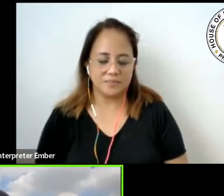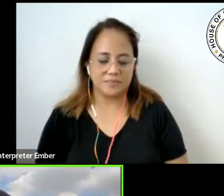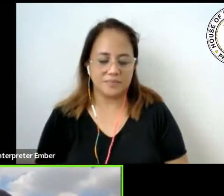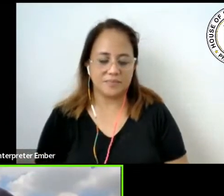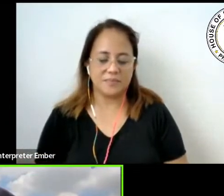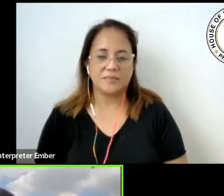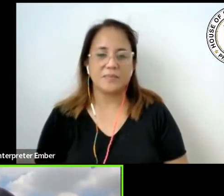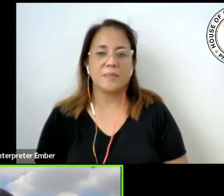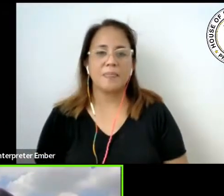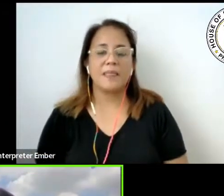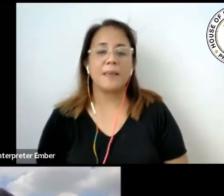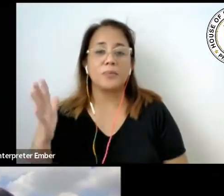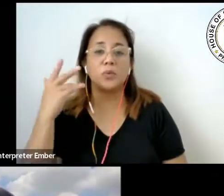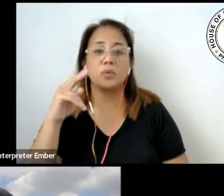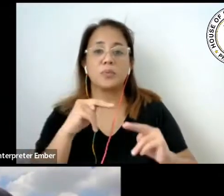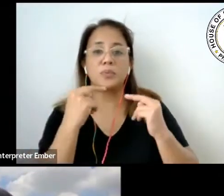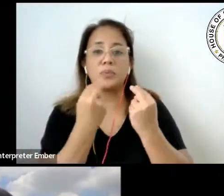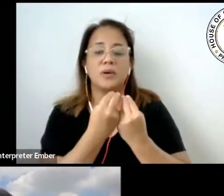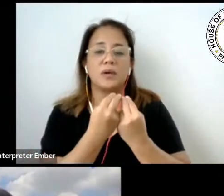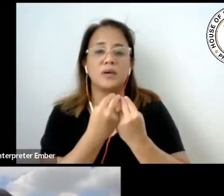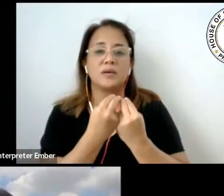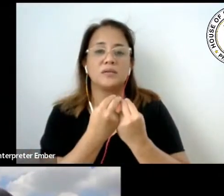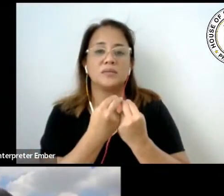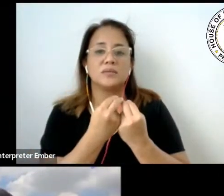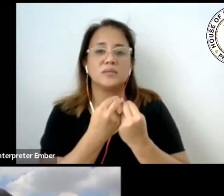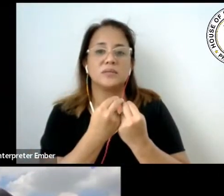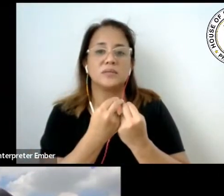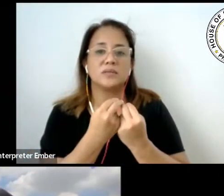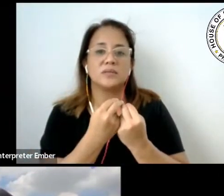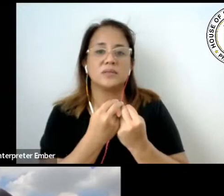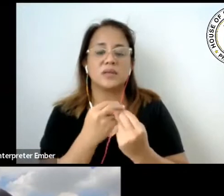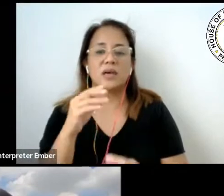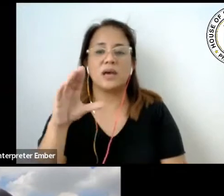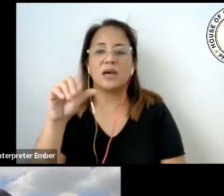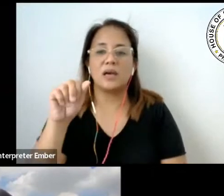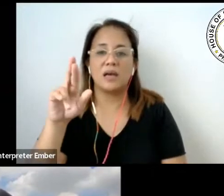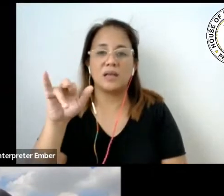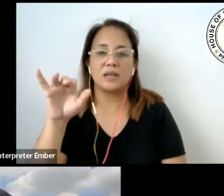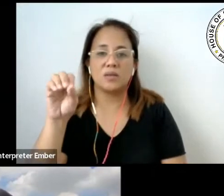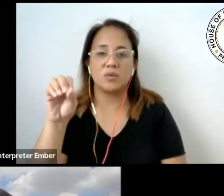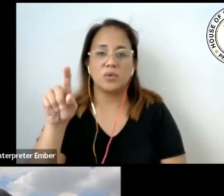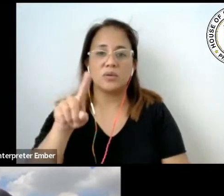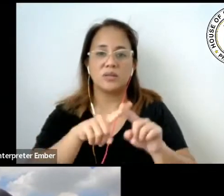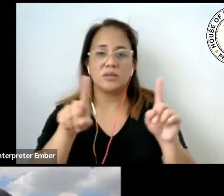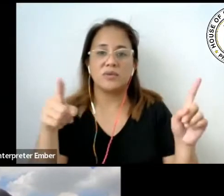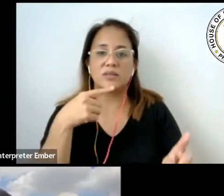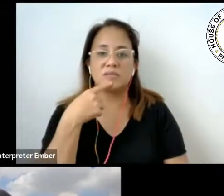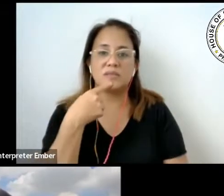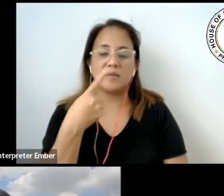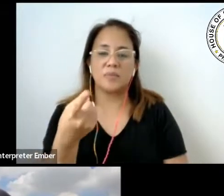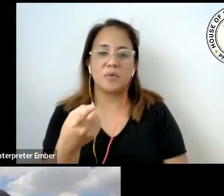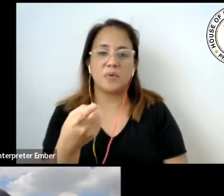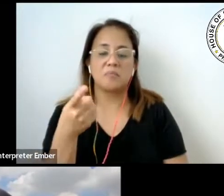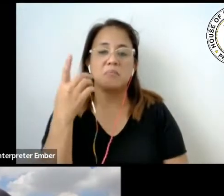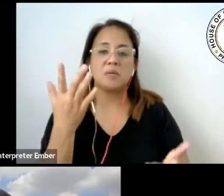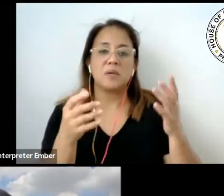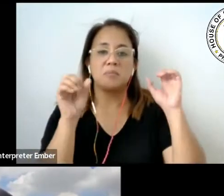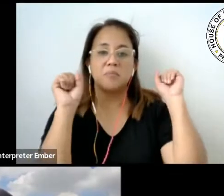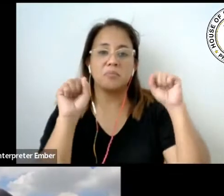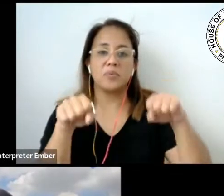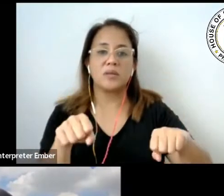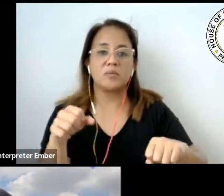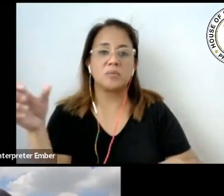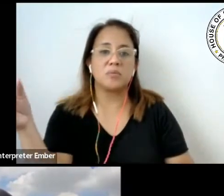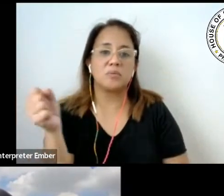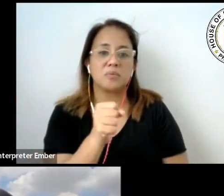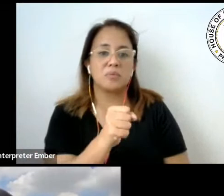Yung posisyon kasi ni Dr. Carino ay kakaiba sa binanggit ninyo. Siguro pwede natin bang